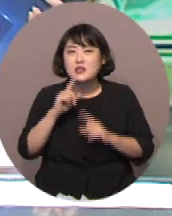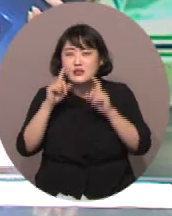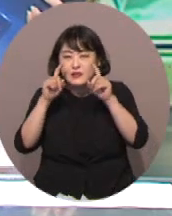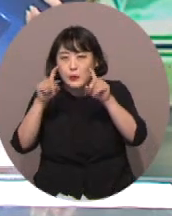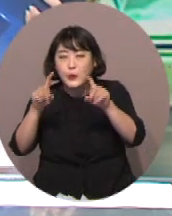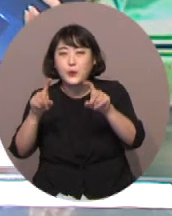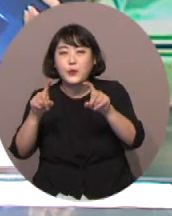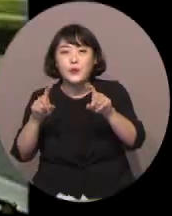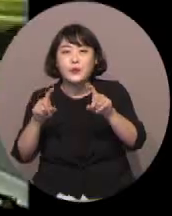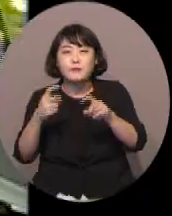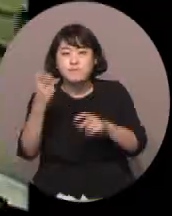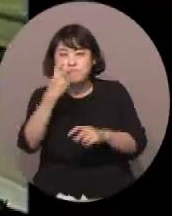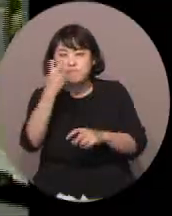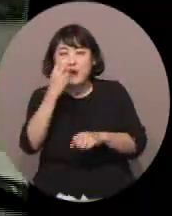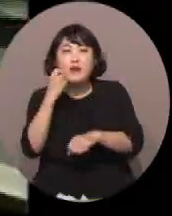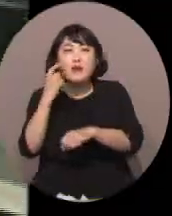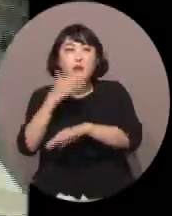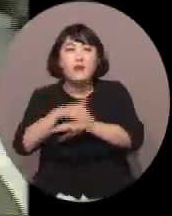보도합니다.